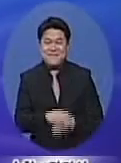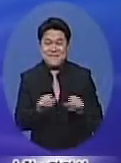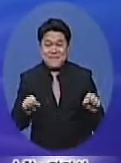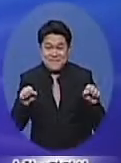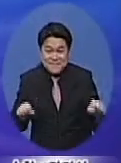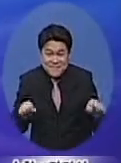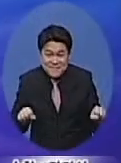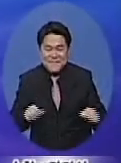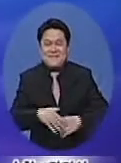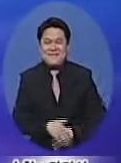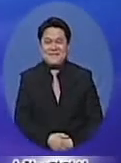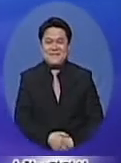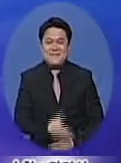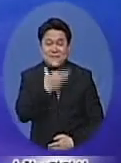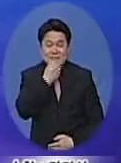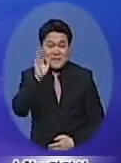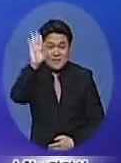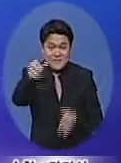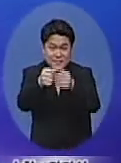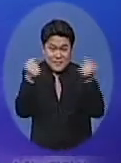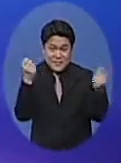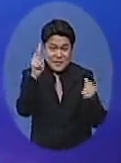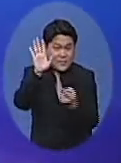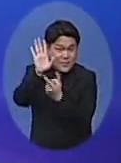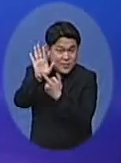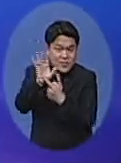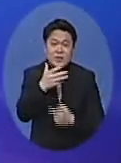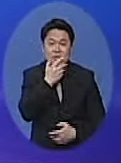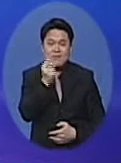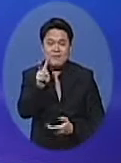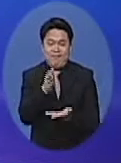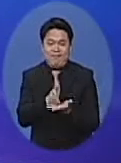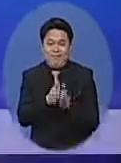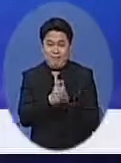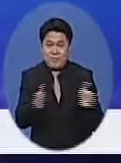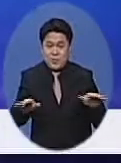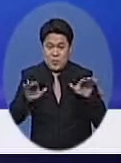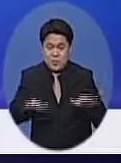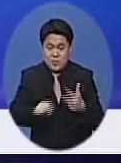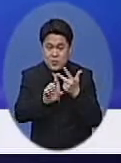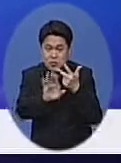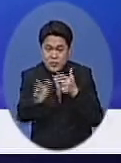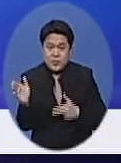시청자 여러분 안녕하십니까? 행복한 미래를 여는 방송 복지TV 뉴스입니다. 올해